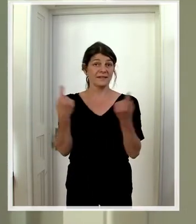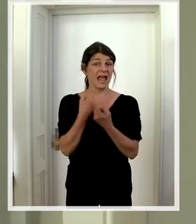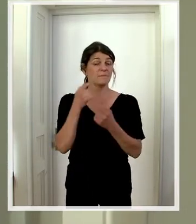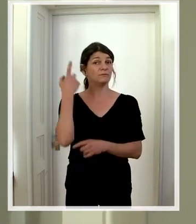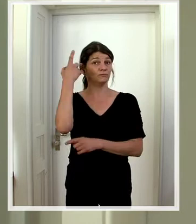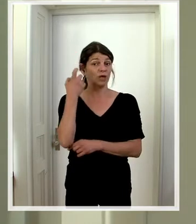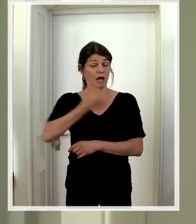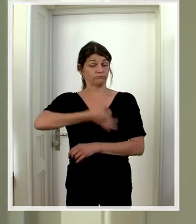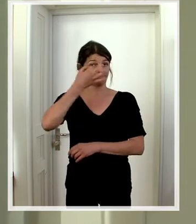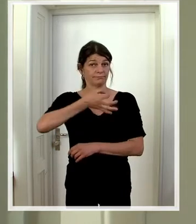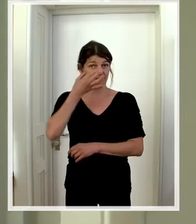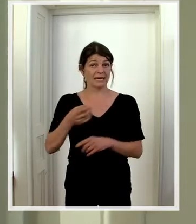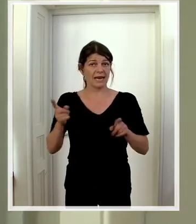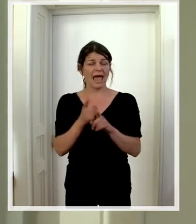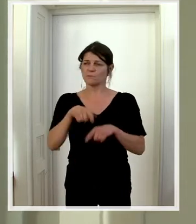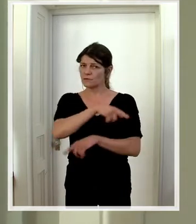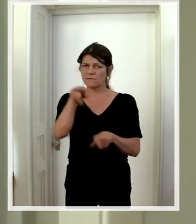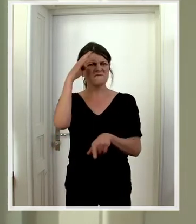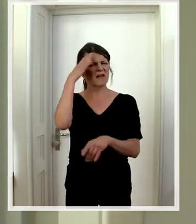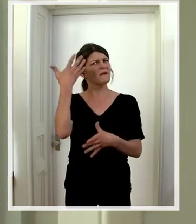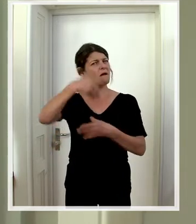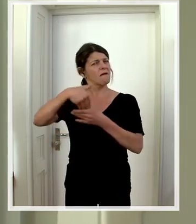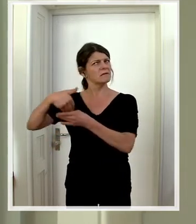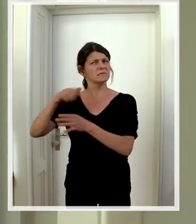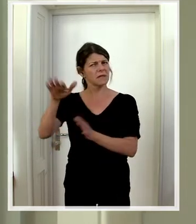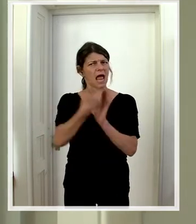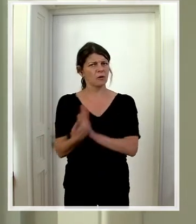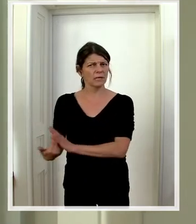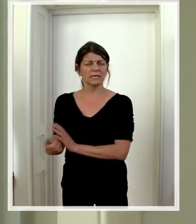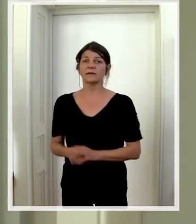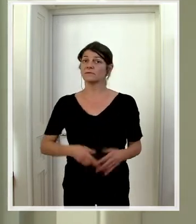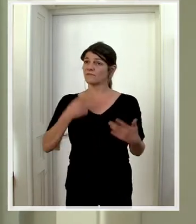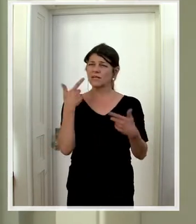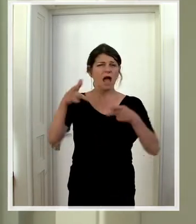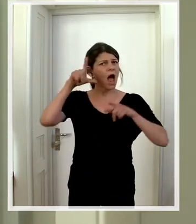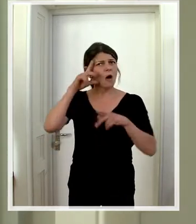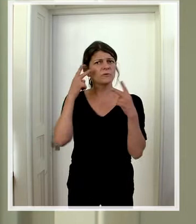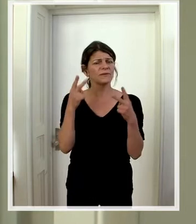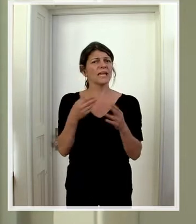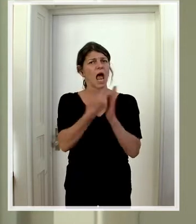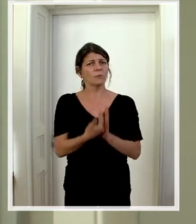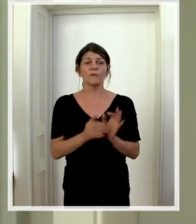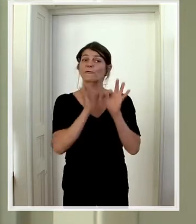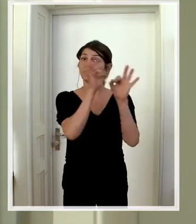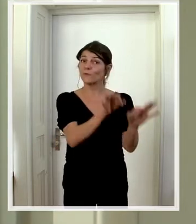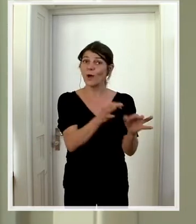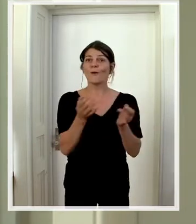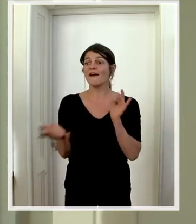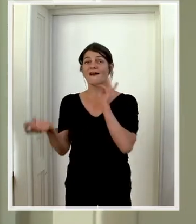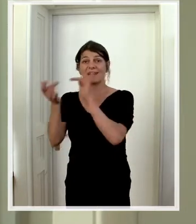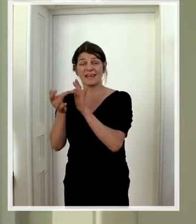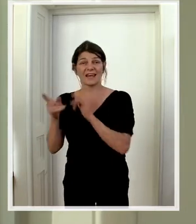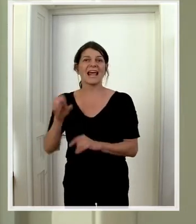Eingangsstatements, damit die Karte gleich einmal auf den Tisch liegend. Was ist für Sie das Schlüsselargument für oder gegen